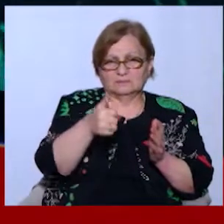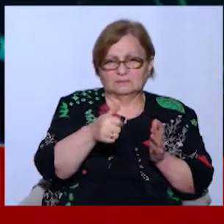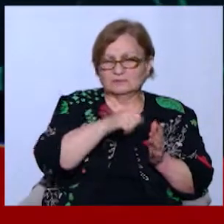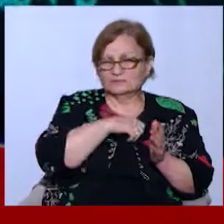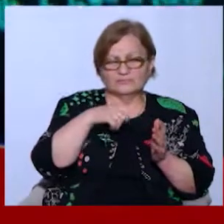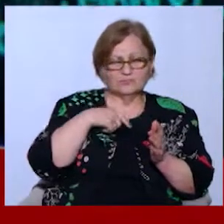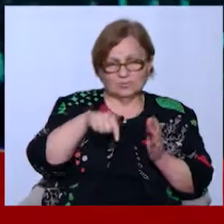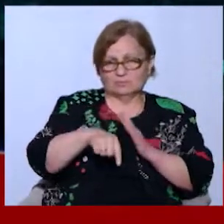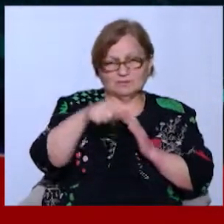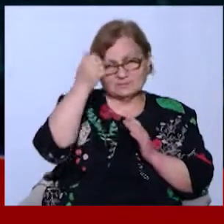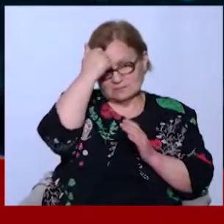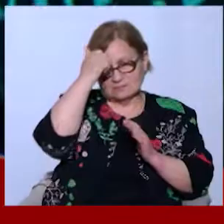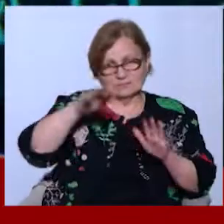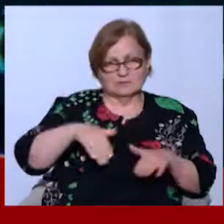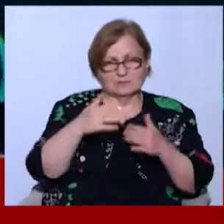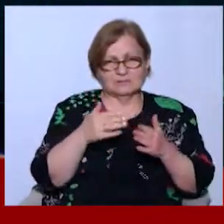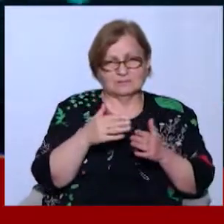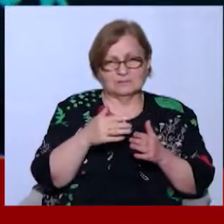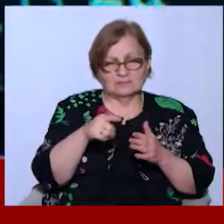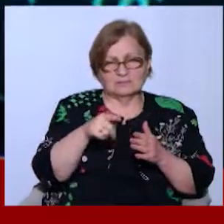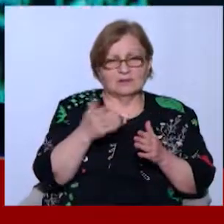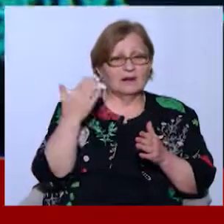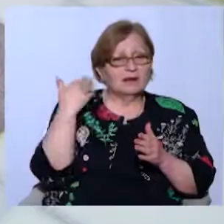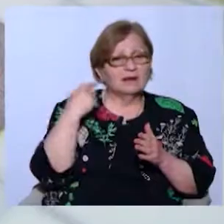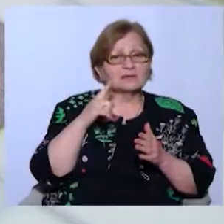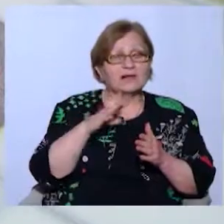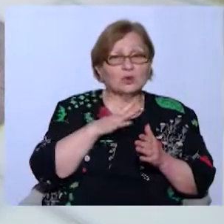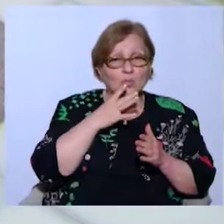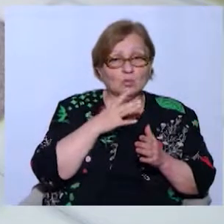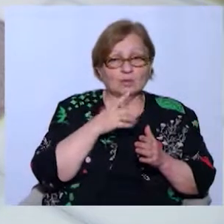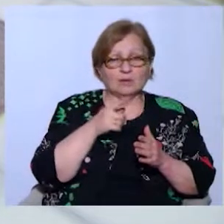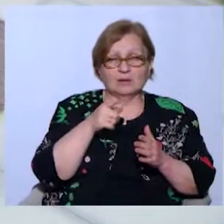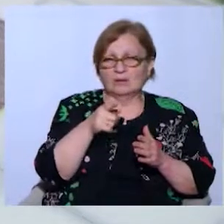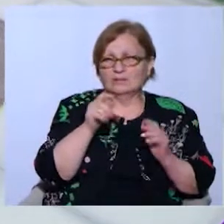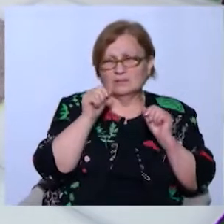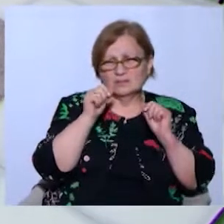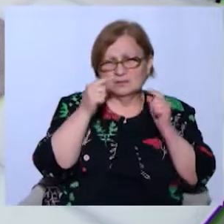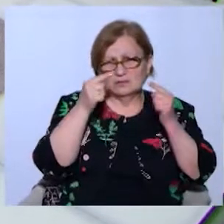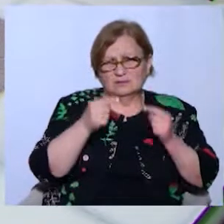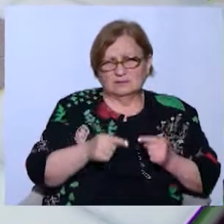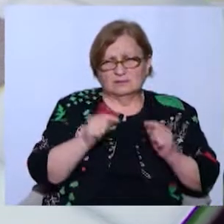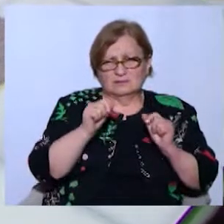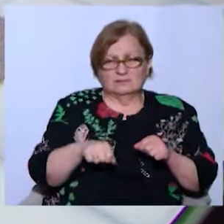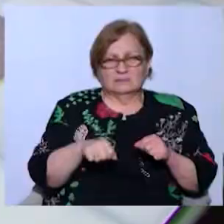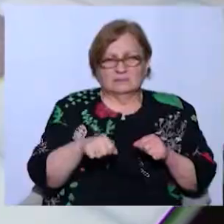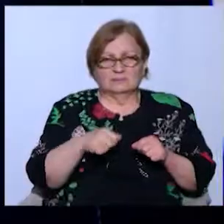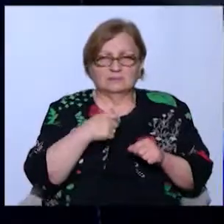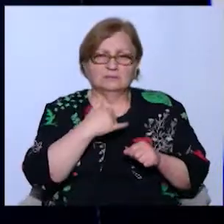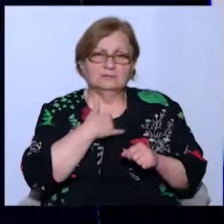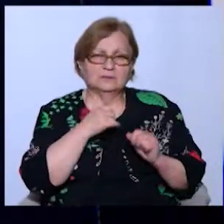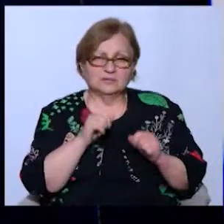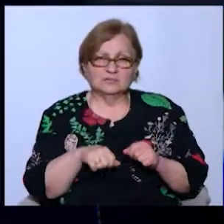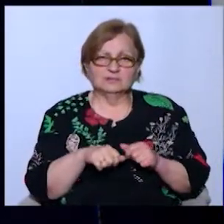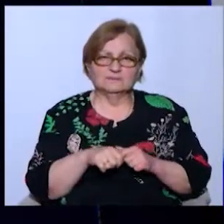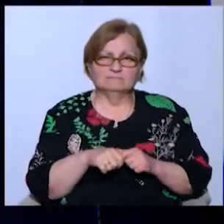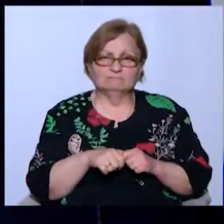გაგორდა, ამგვარად რა ამოვარდა წინა აგდებაზე, შესაბამისად ჩვენ გვაქვს ამ